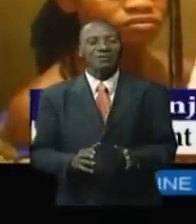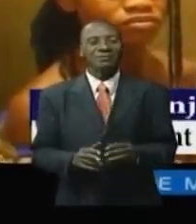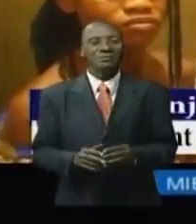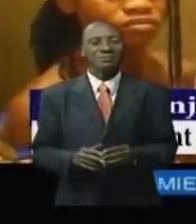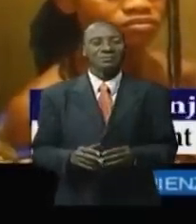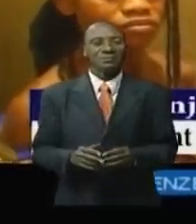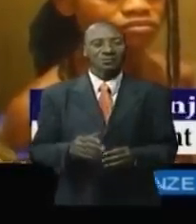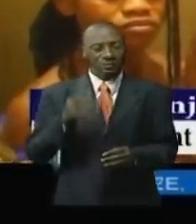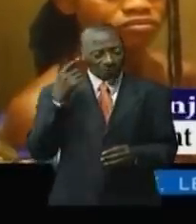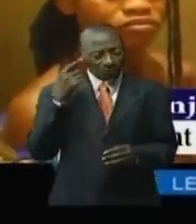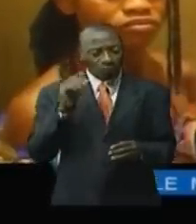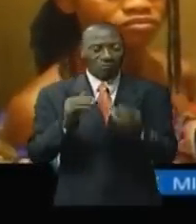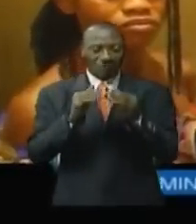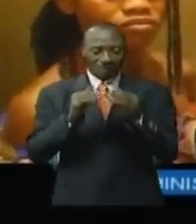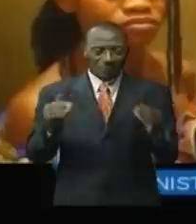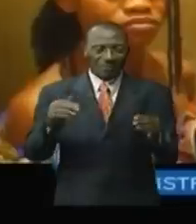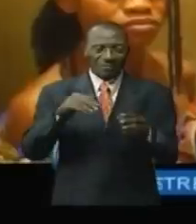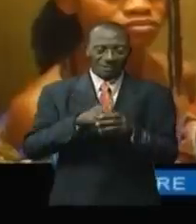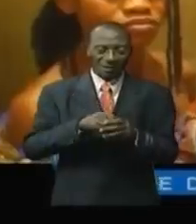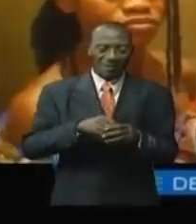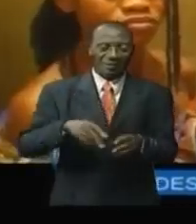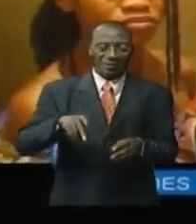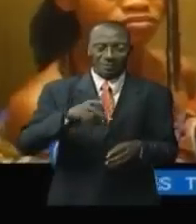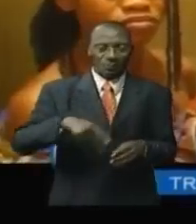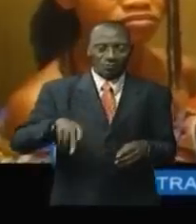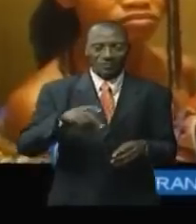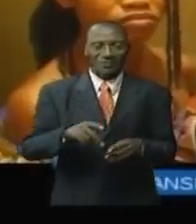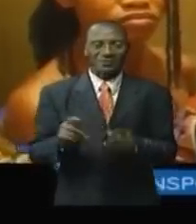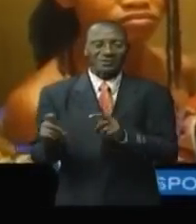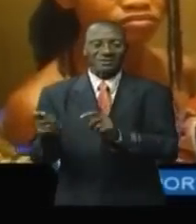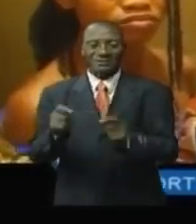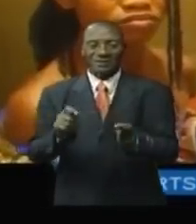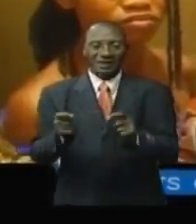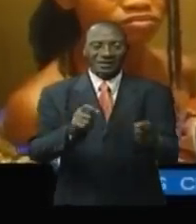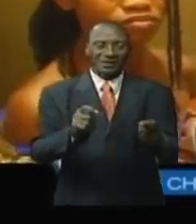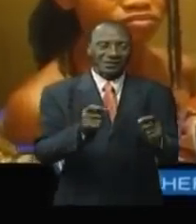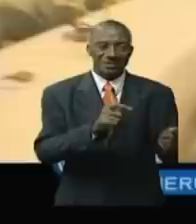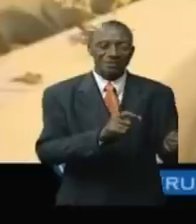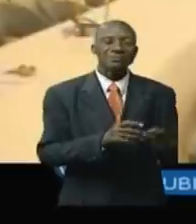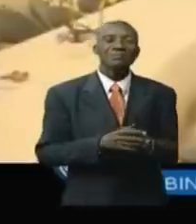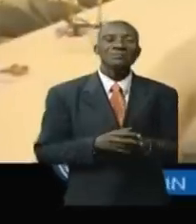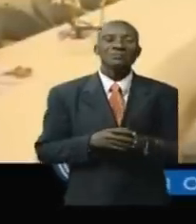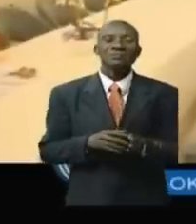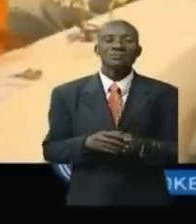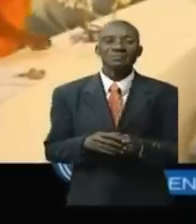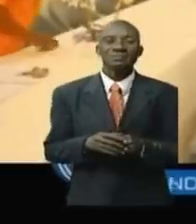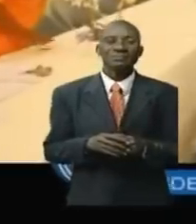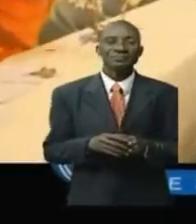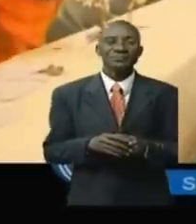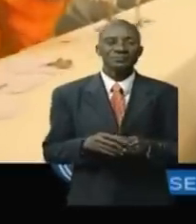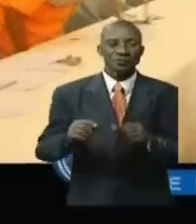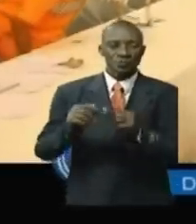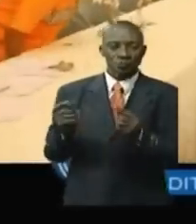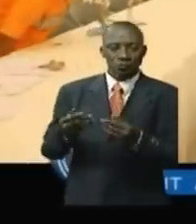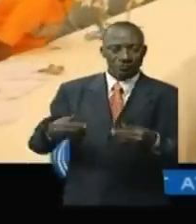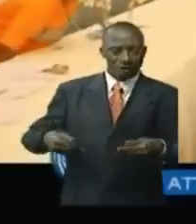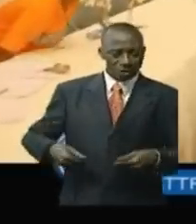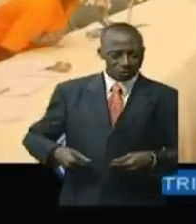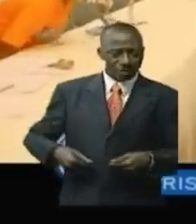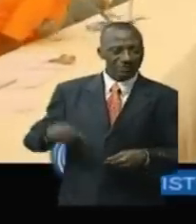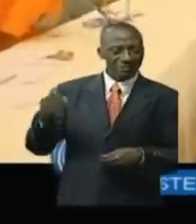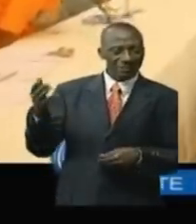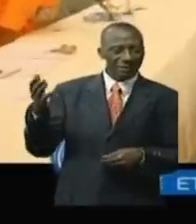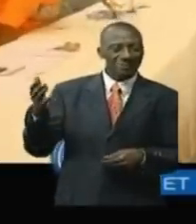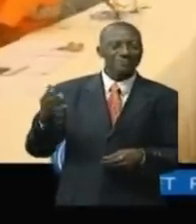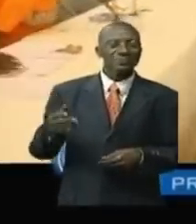la paix et de désarmement, surtout dans notre communauté. Les collectifs de jeunes subsahariens des 4